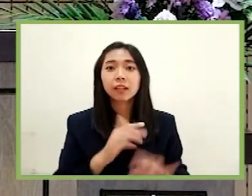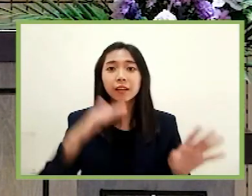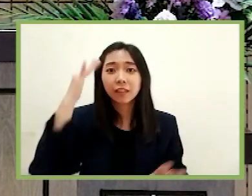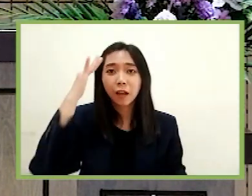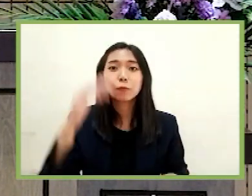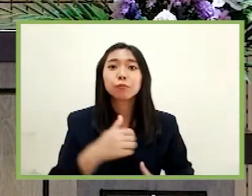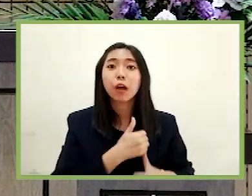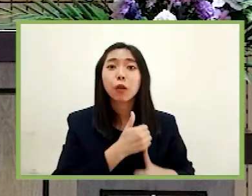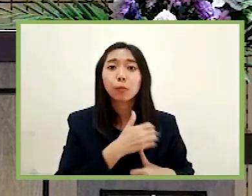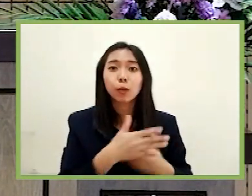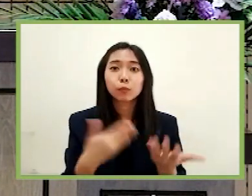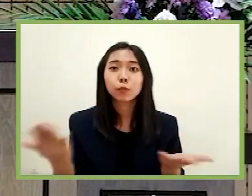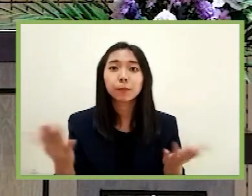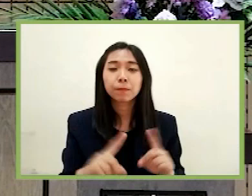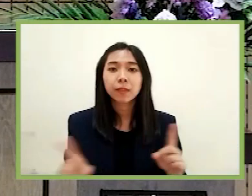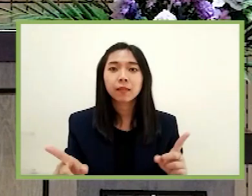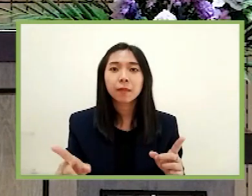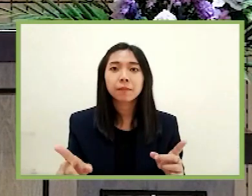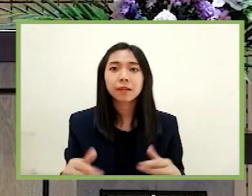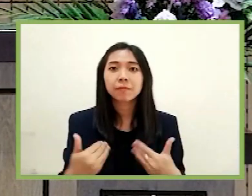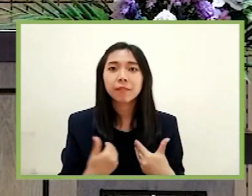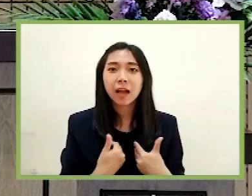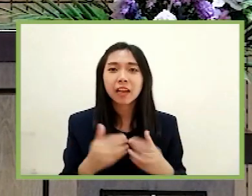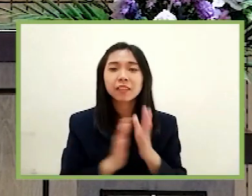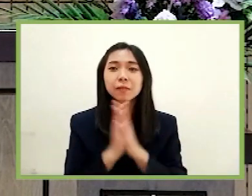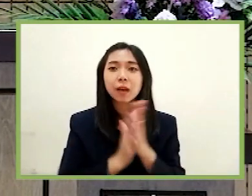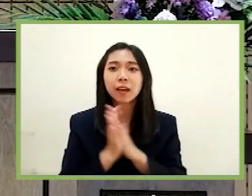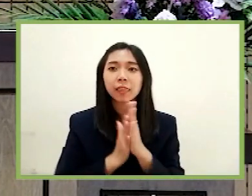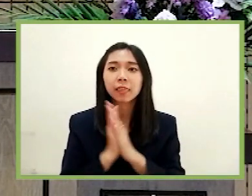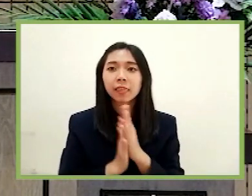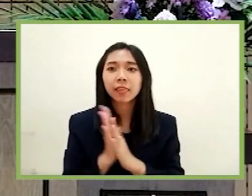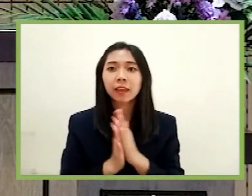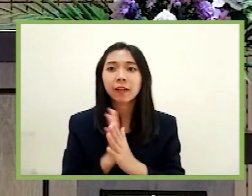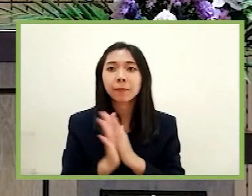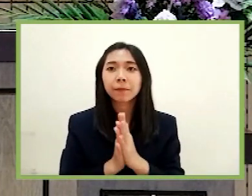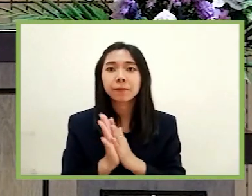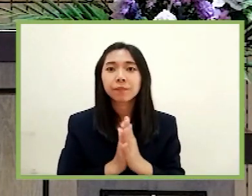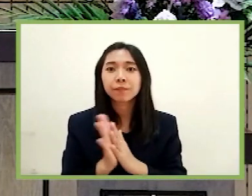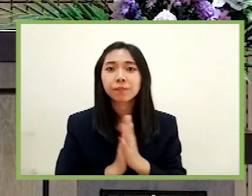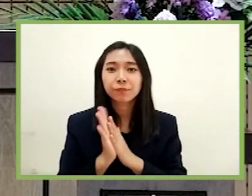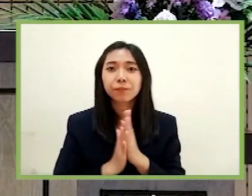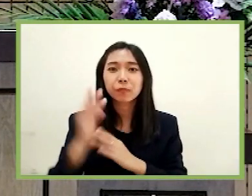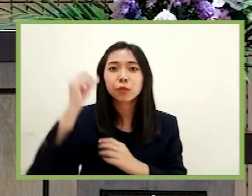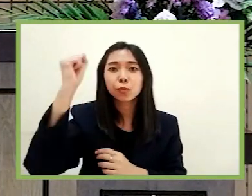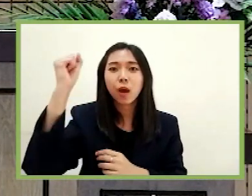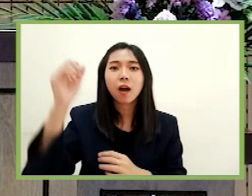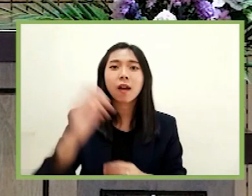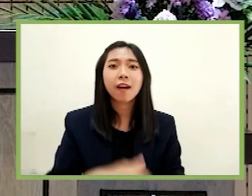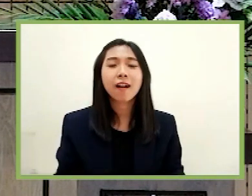masa lalu tapi nilai-nilai semangat perjuangan